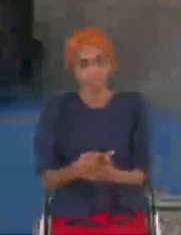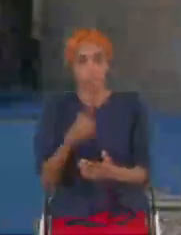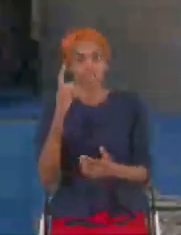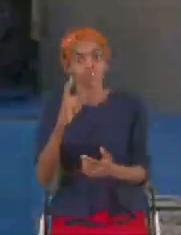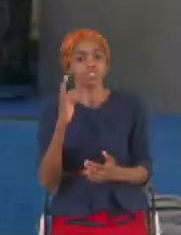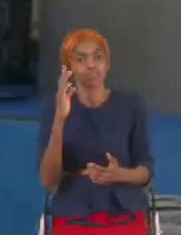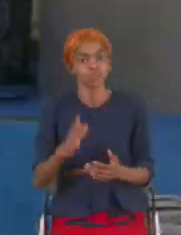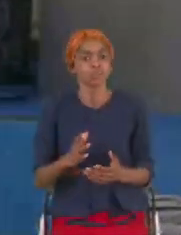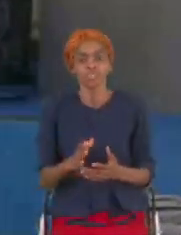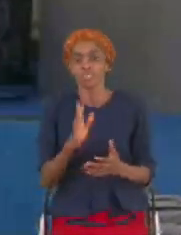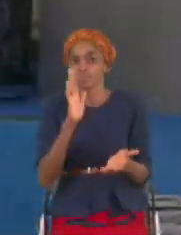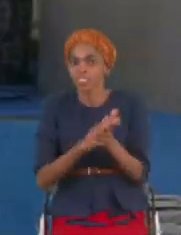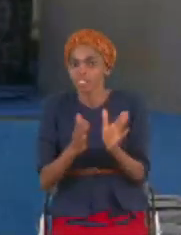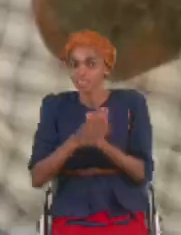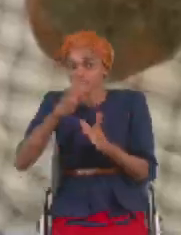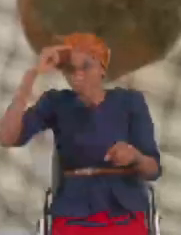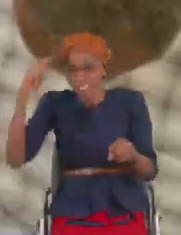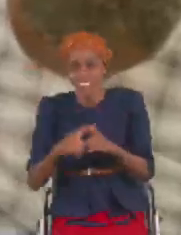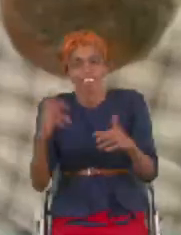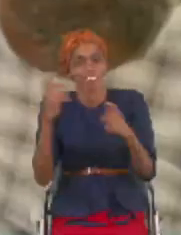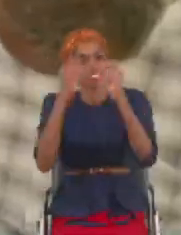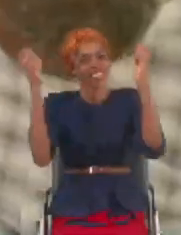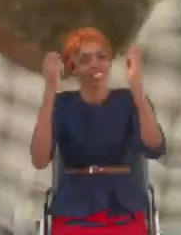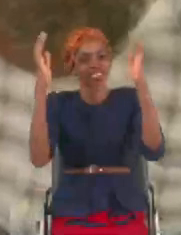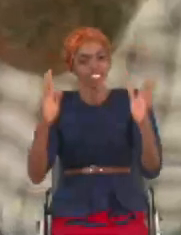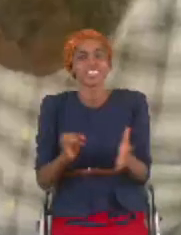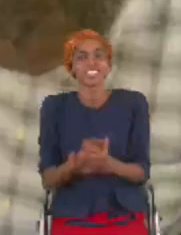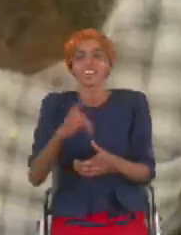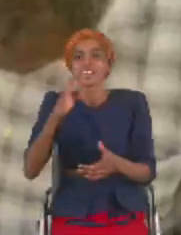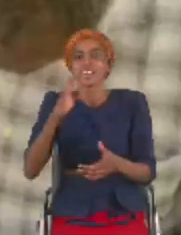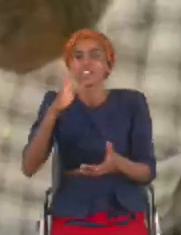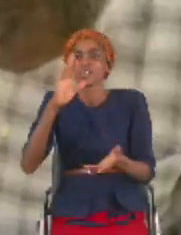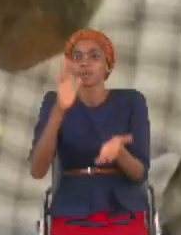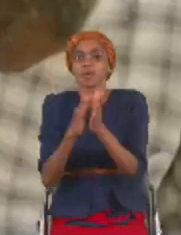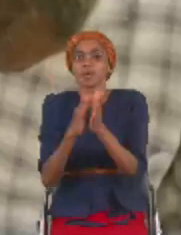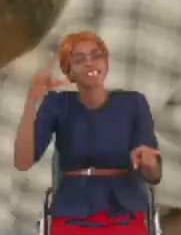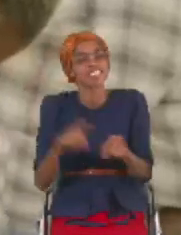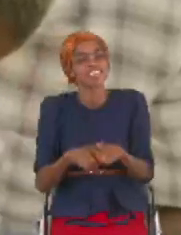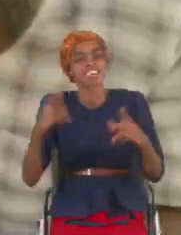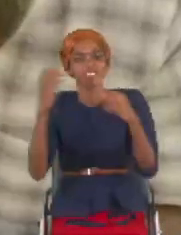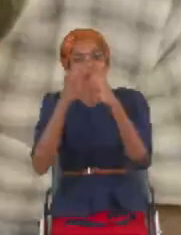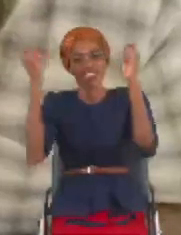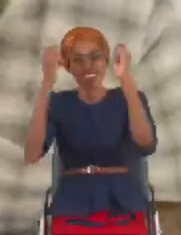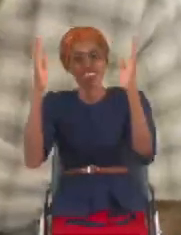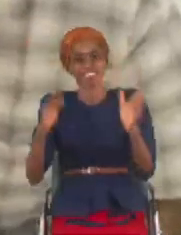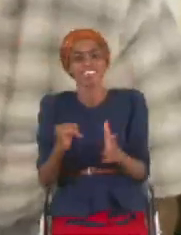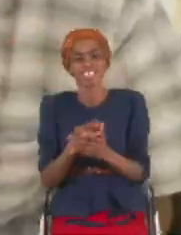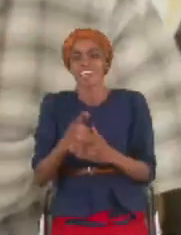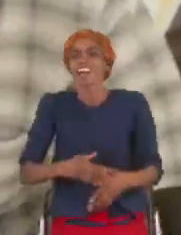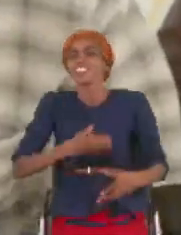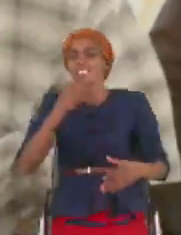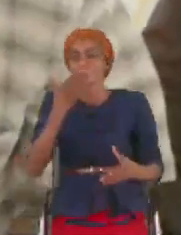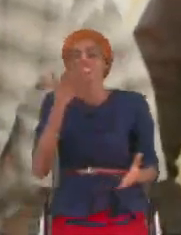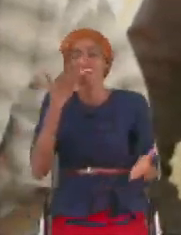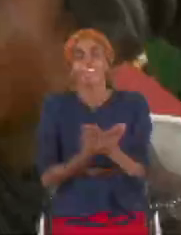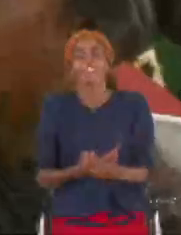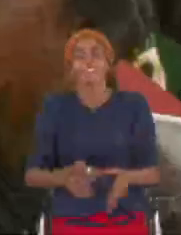sur le frère victor titre la seule victoire donnera